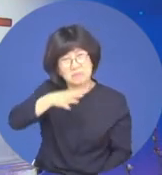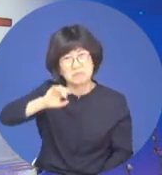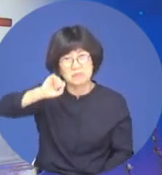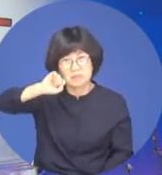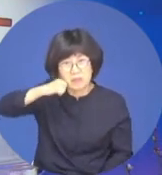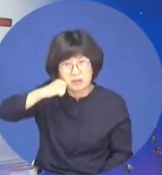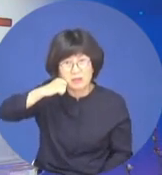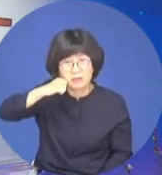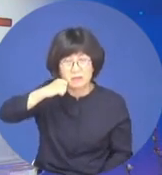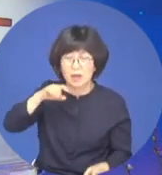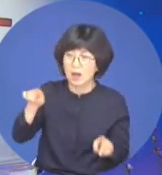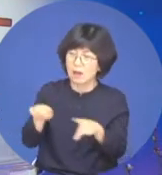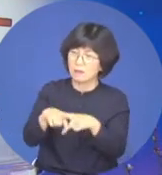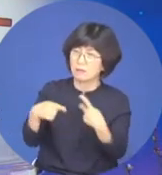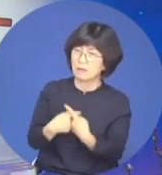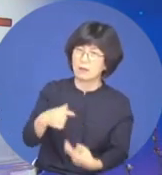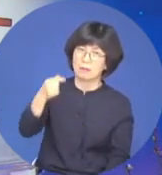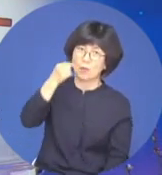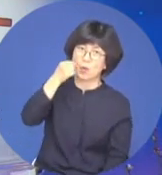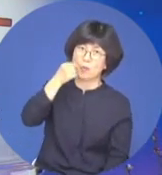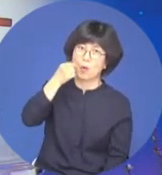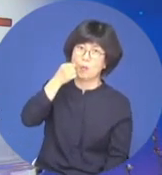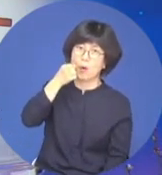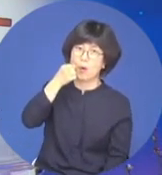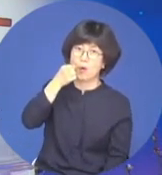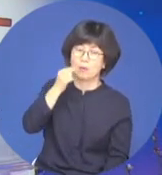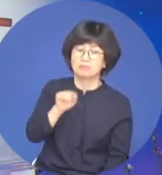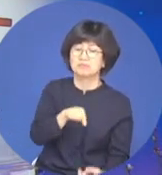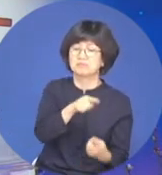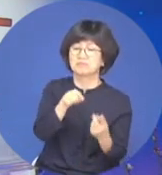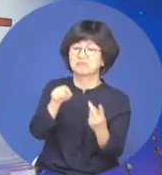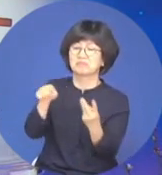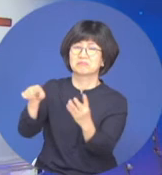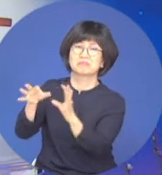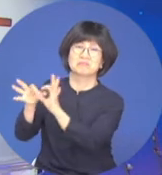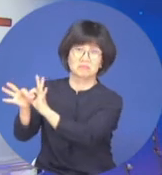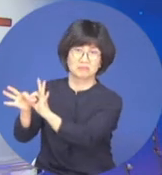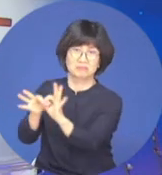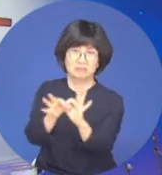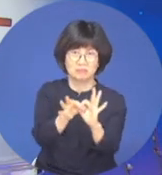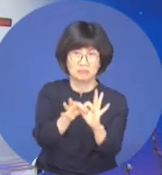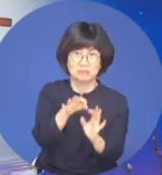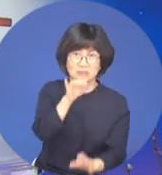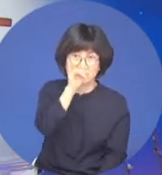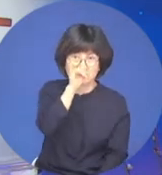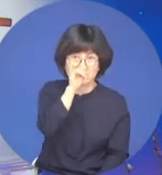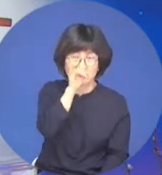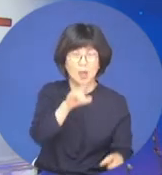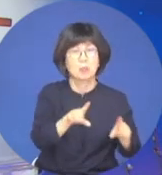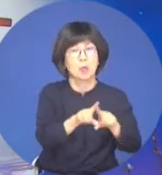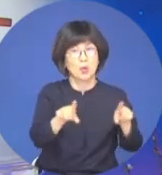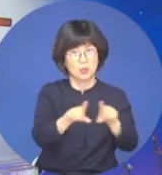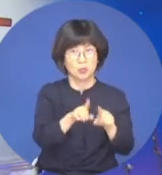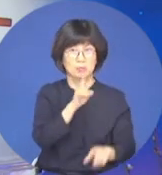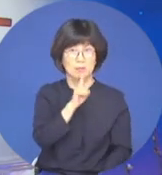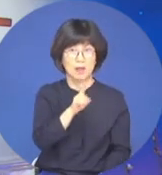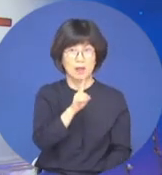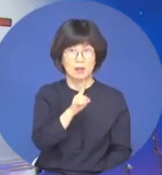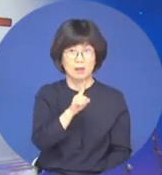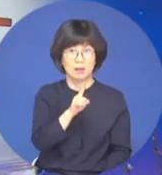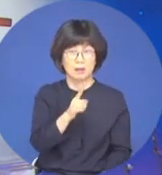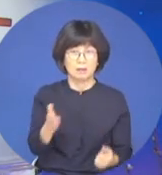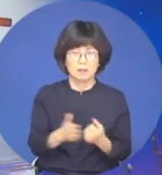도저히 이해되지 않는 것, 이런 것들이 기술이 되는 일반적인 언어예요. 그래서 여러분,